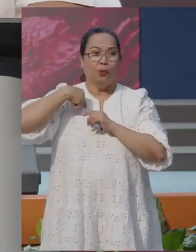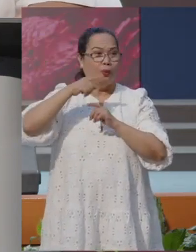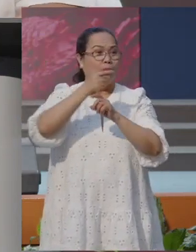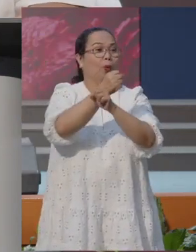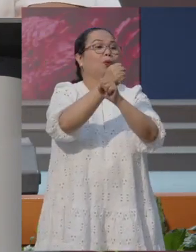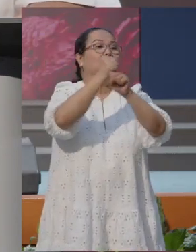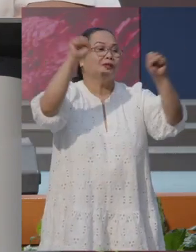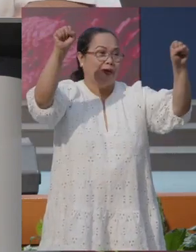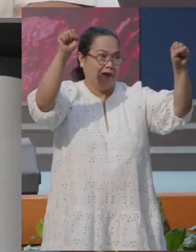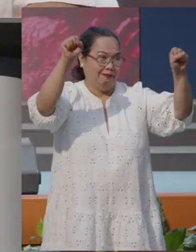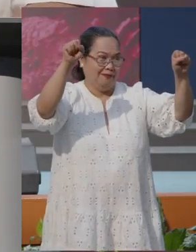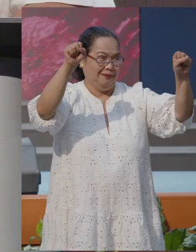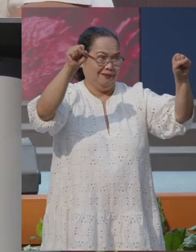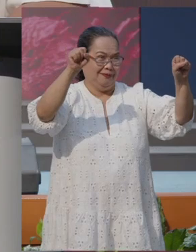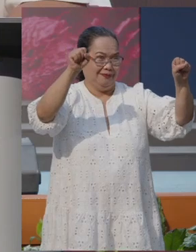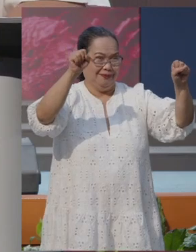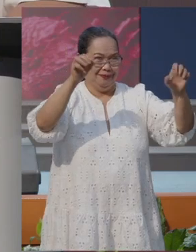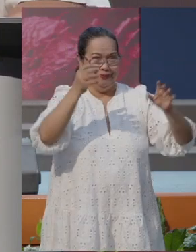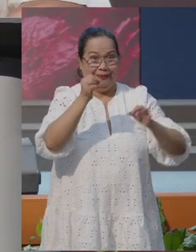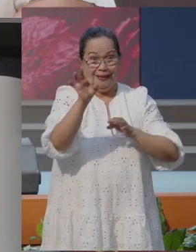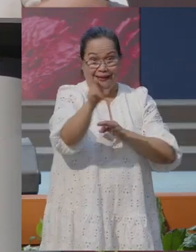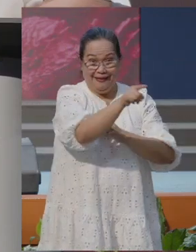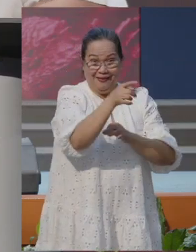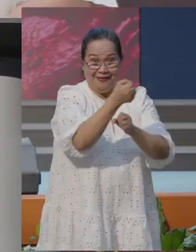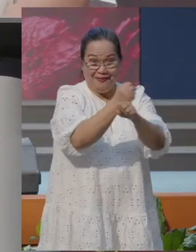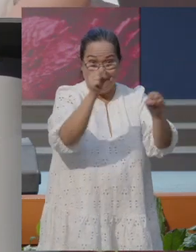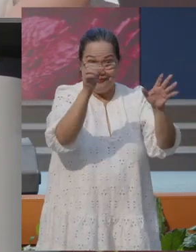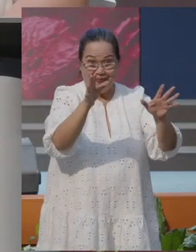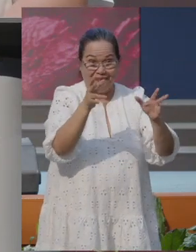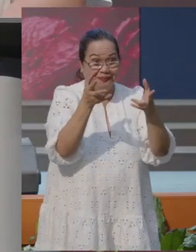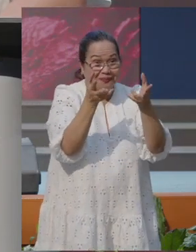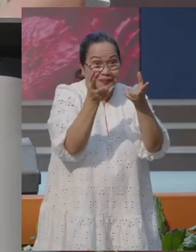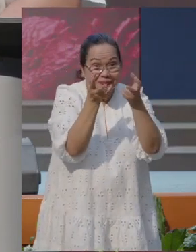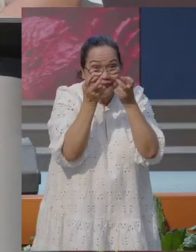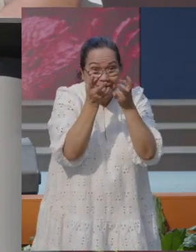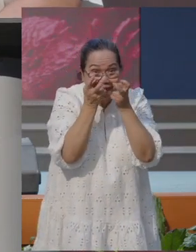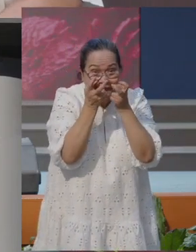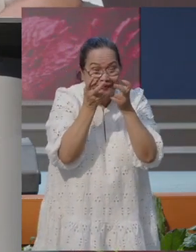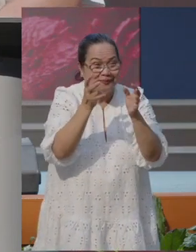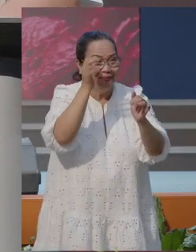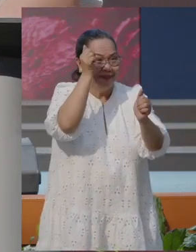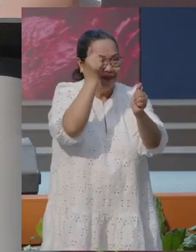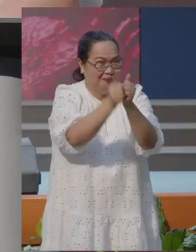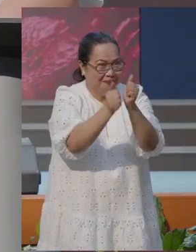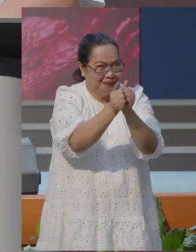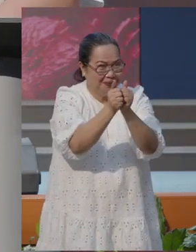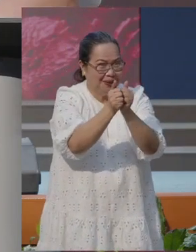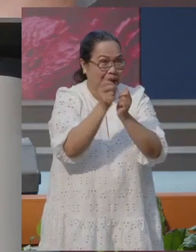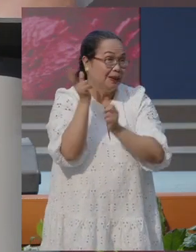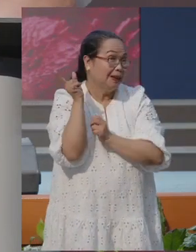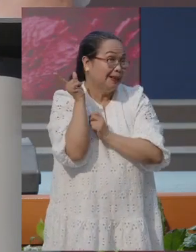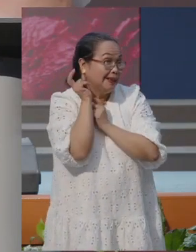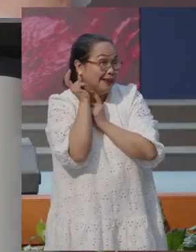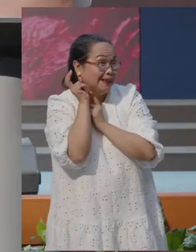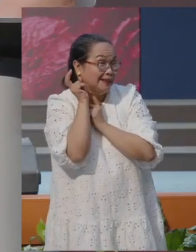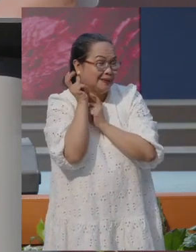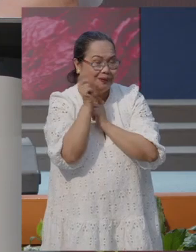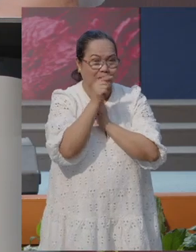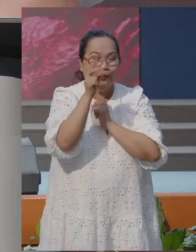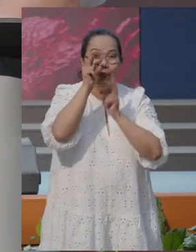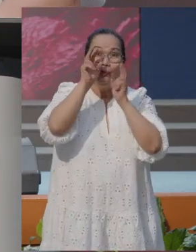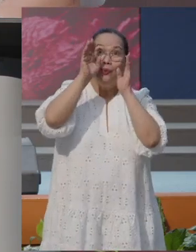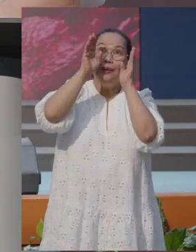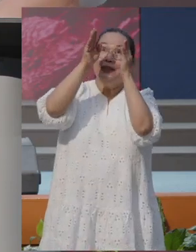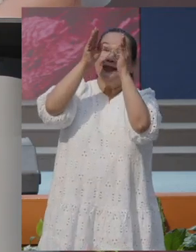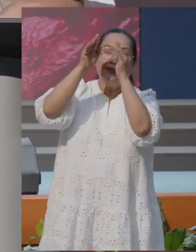kaligtasan. Ang salita na isinali na hear ay nangangahulugan na to hearken,